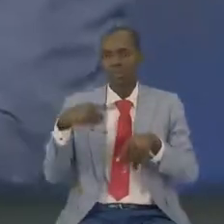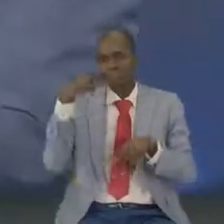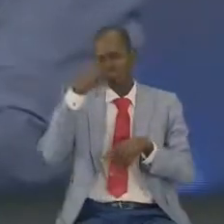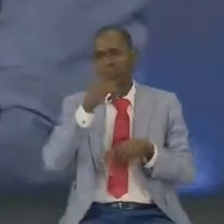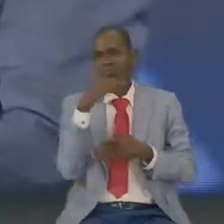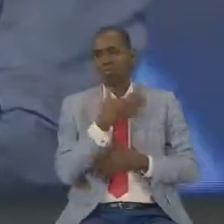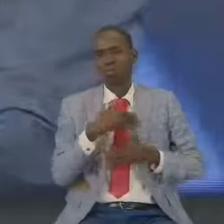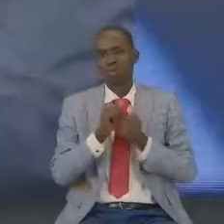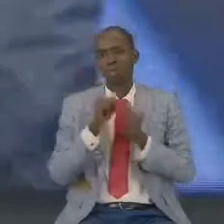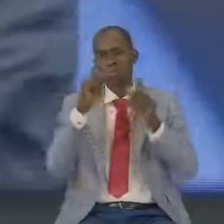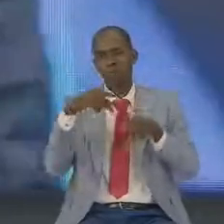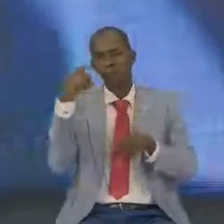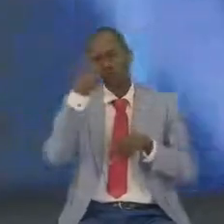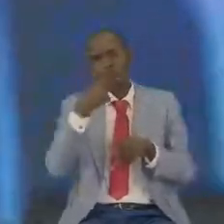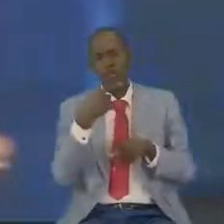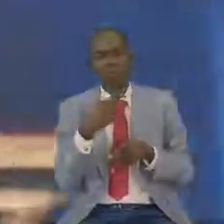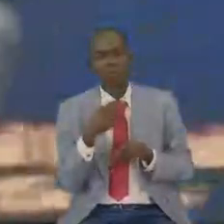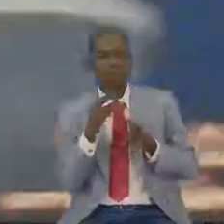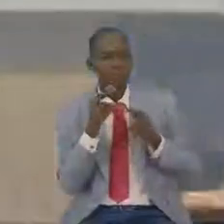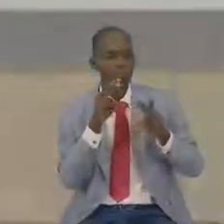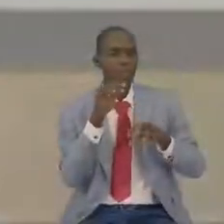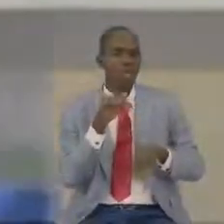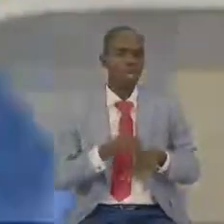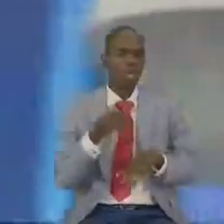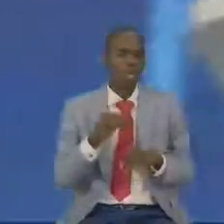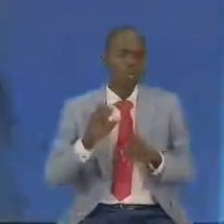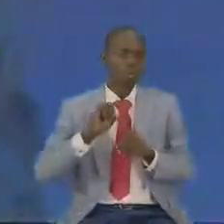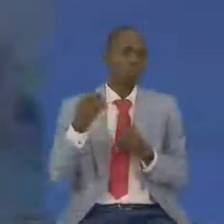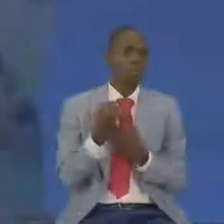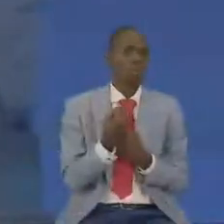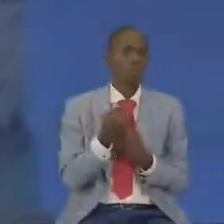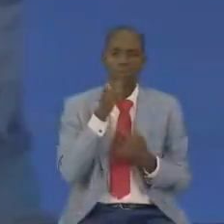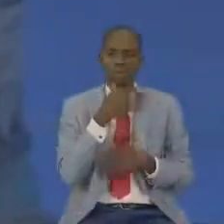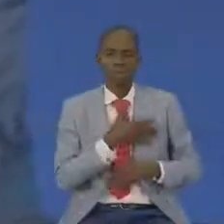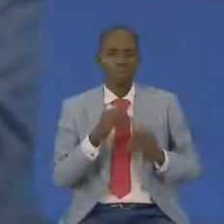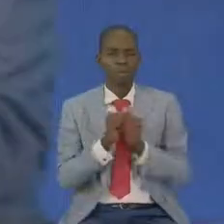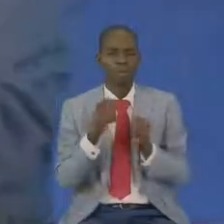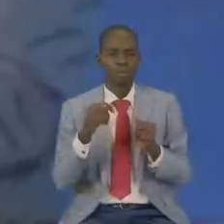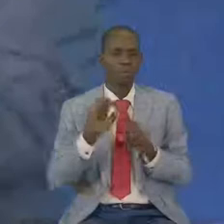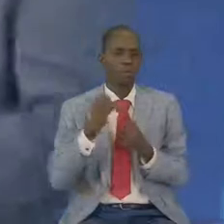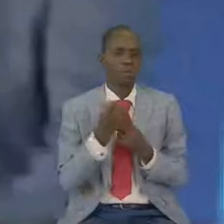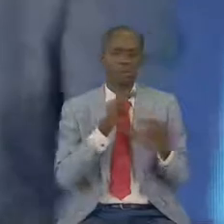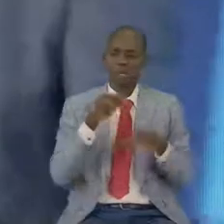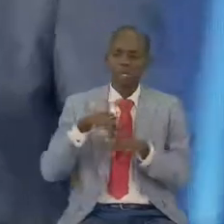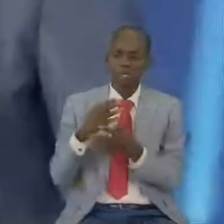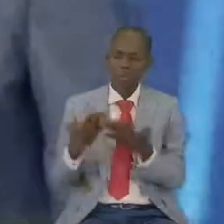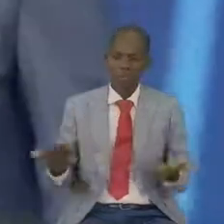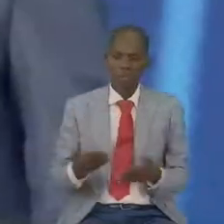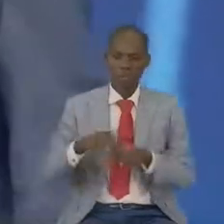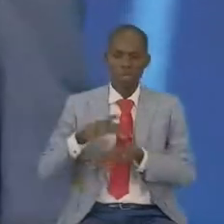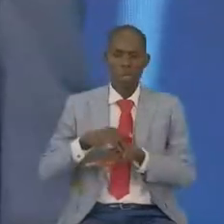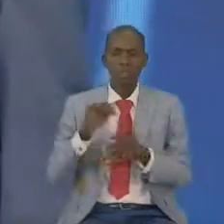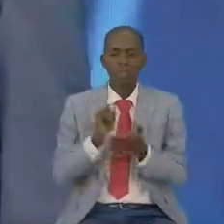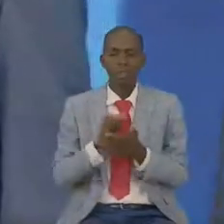le visage de l'homme, ou bien il regarde une situation, ou bien il regarde quelque chose sur terre qui ne lui plaît